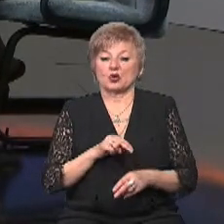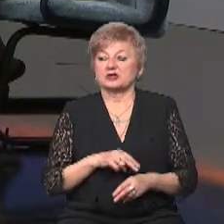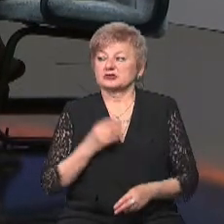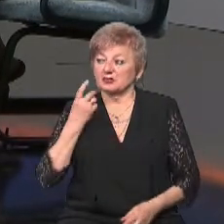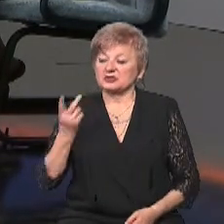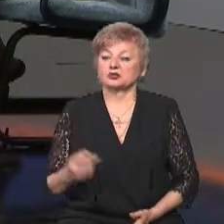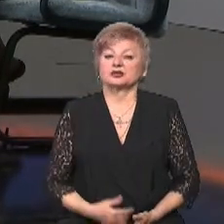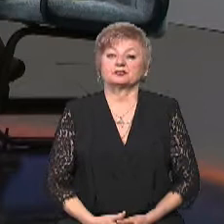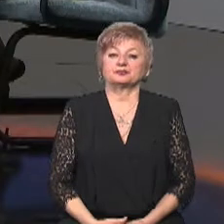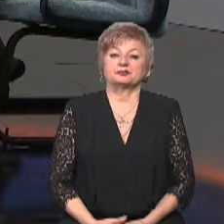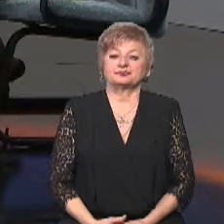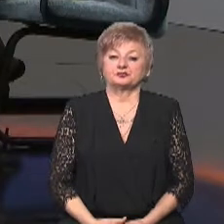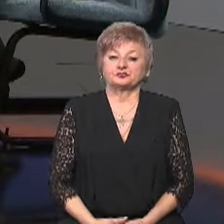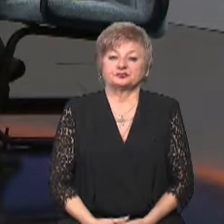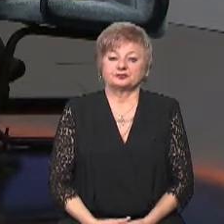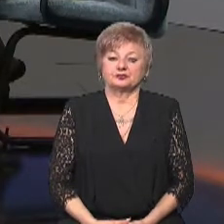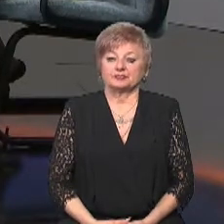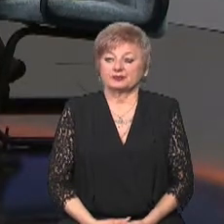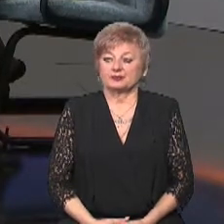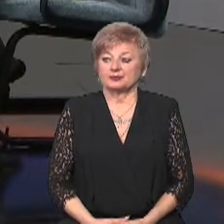Давайте послухаємо.